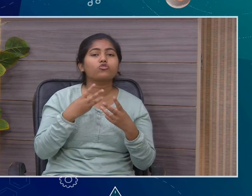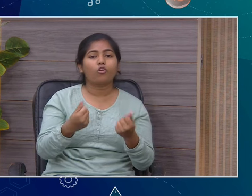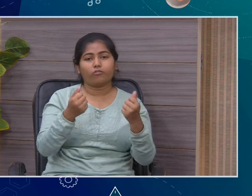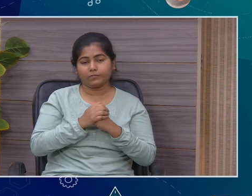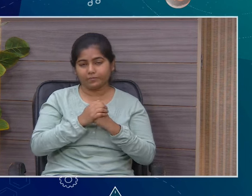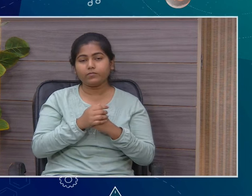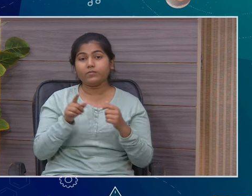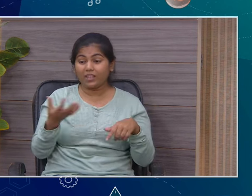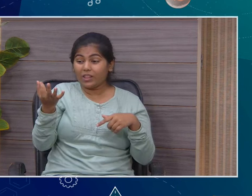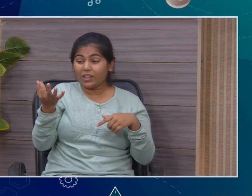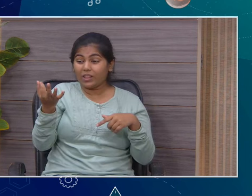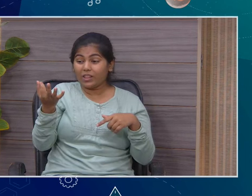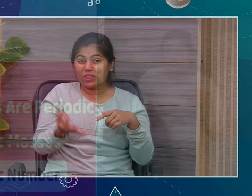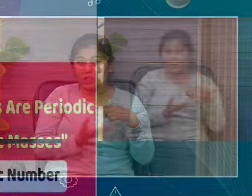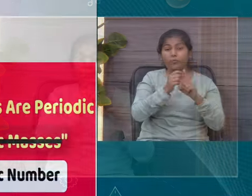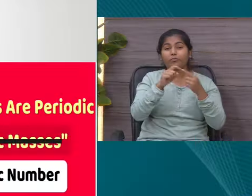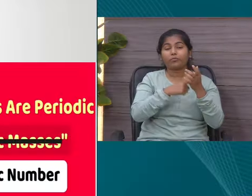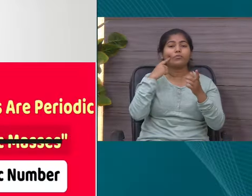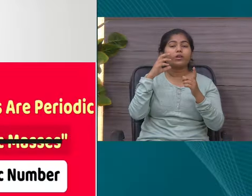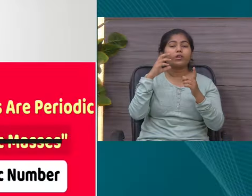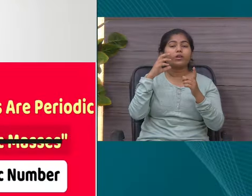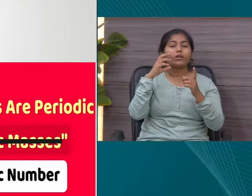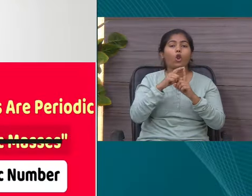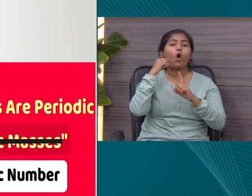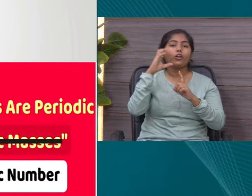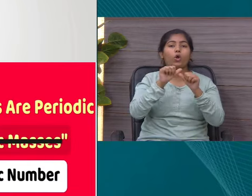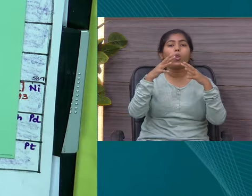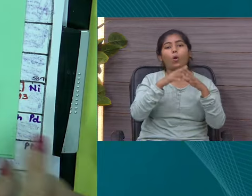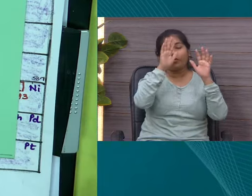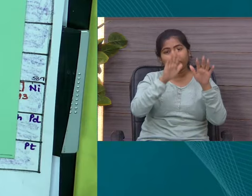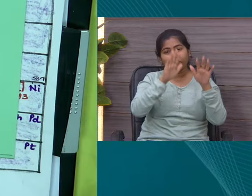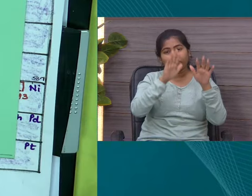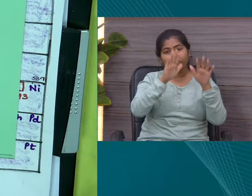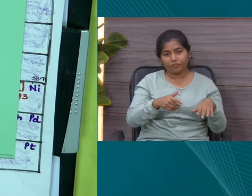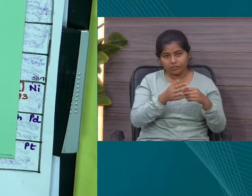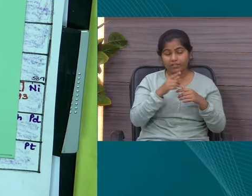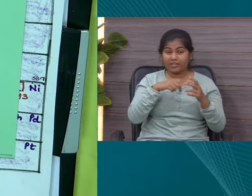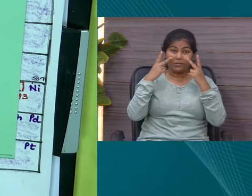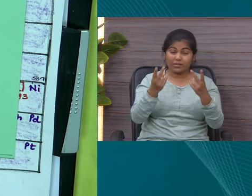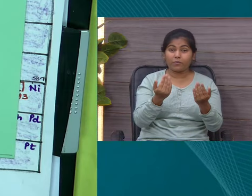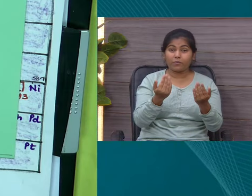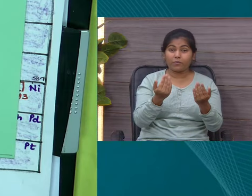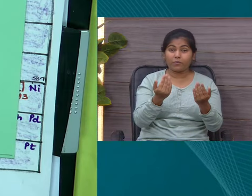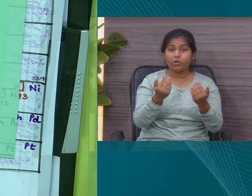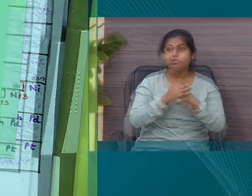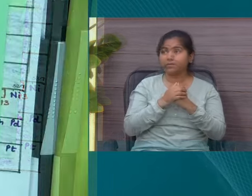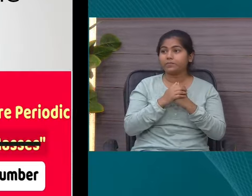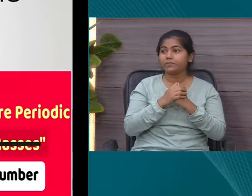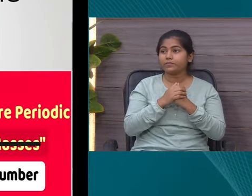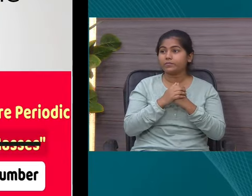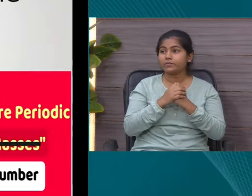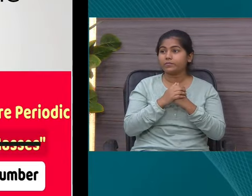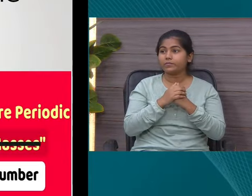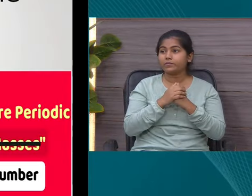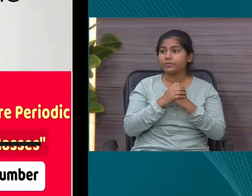अपना मॉडर्न पीरियोडिक लॉ दिया और लॉ में कोई चेंज नहीं है बच्चों, सेम स्टेटमेंट है, आप देख सकते हैं स्क्रीन पर भी, स्क्रीन पर दिखाएंगे एक